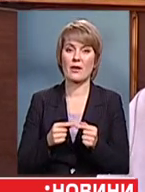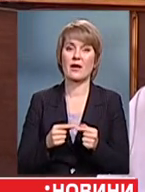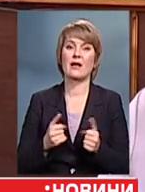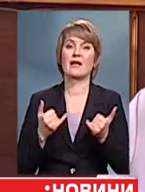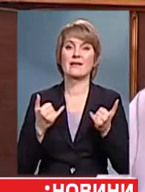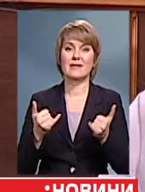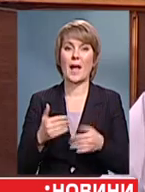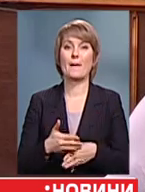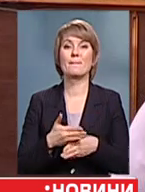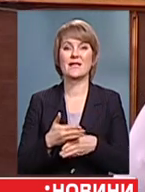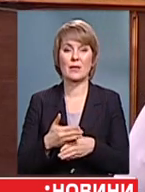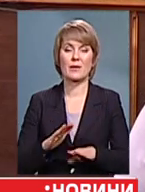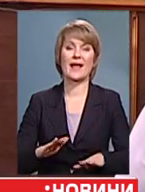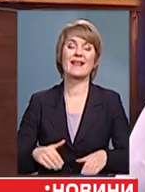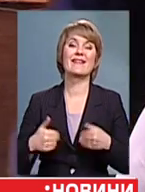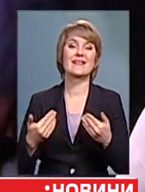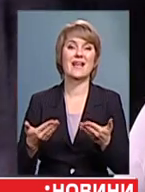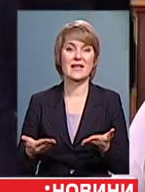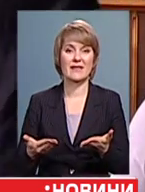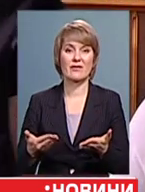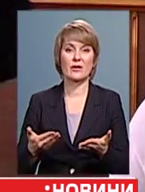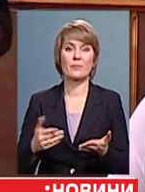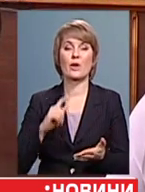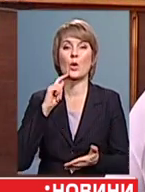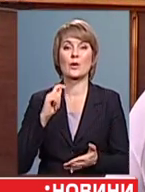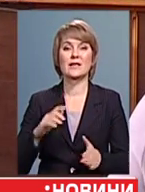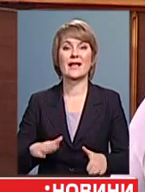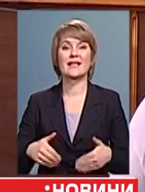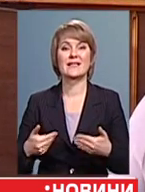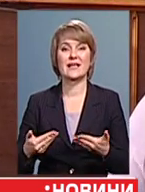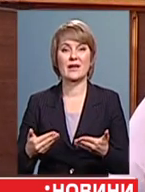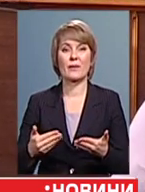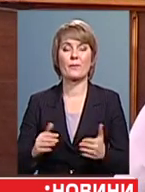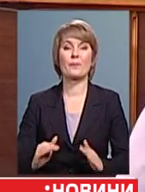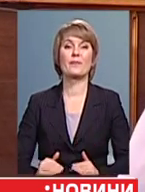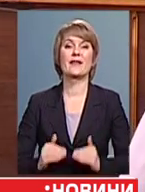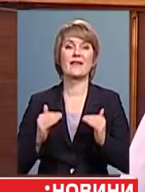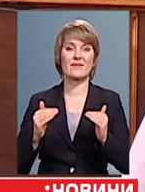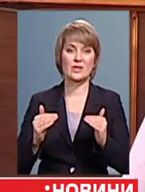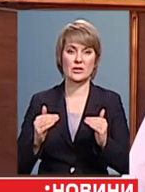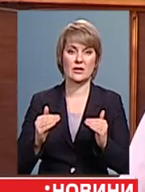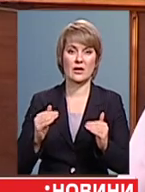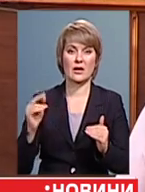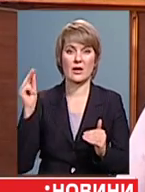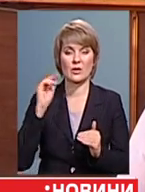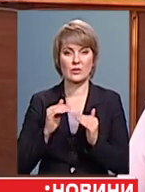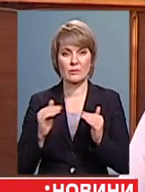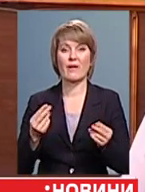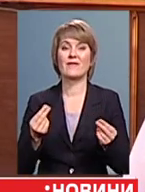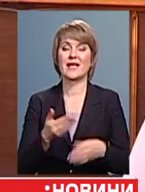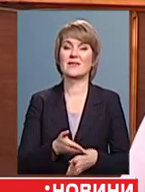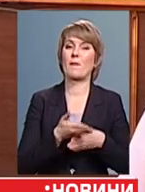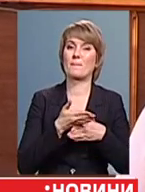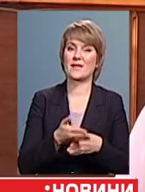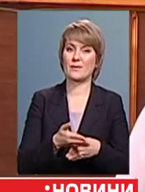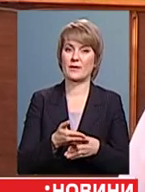підтримки, за ініціативи, також української ініціативи підвищення довіри і фінансової підтримки